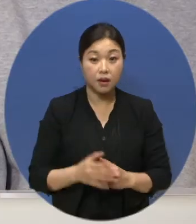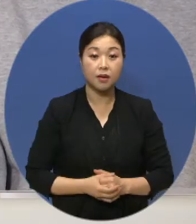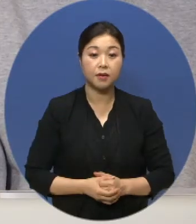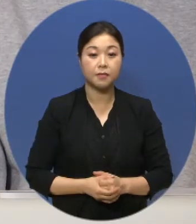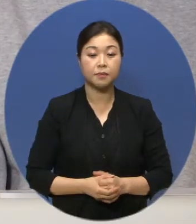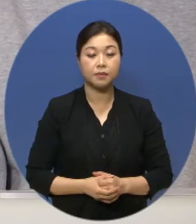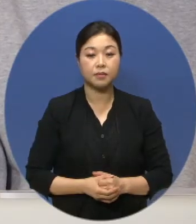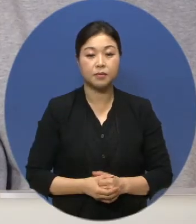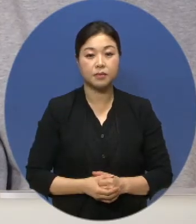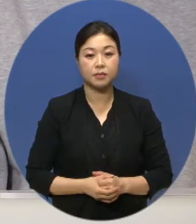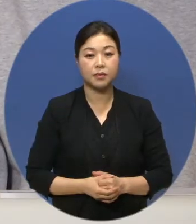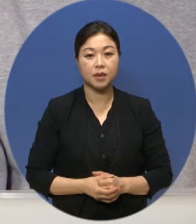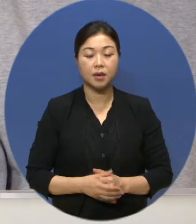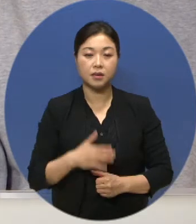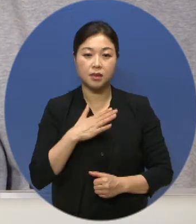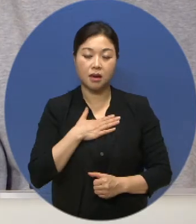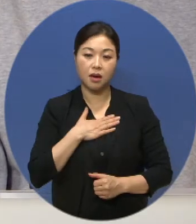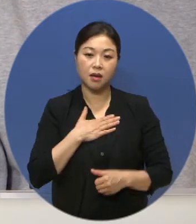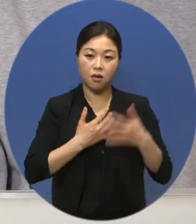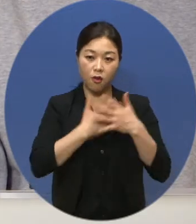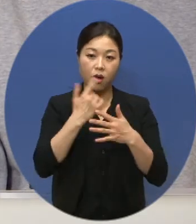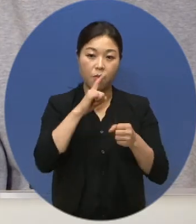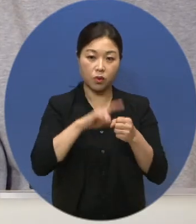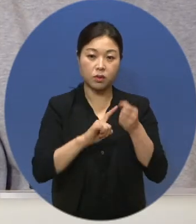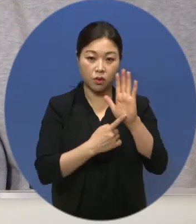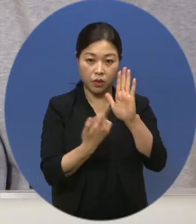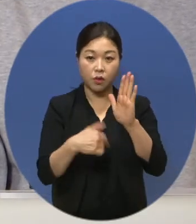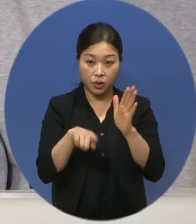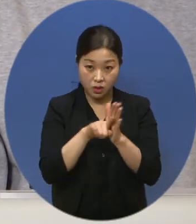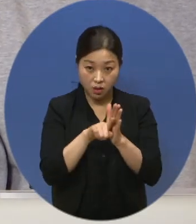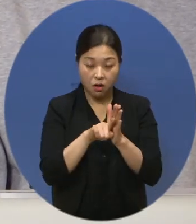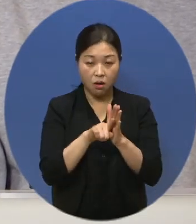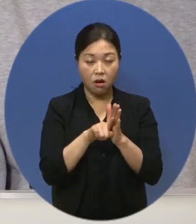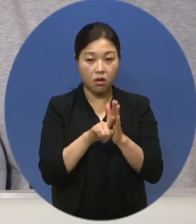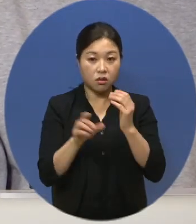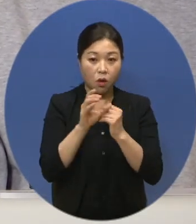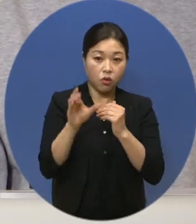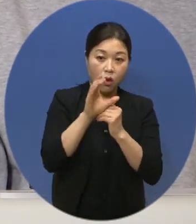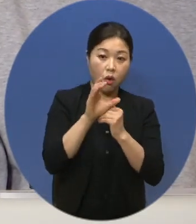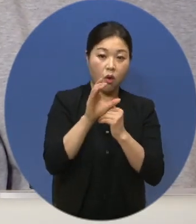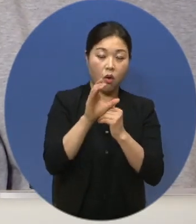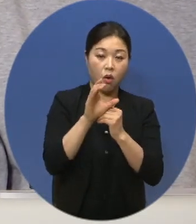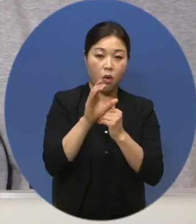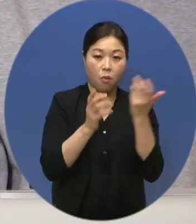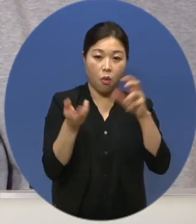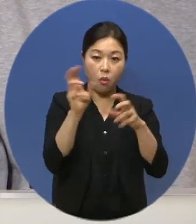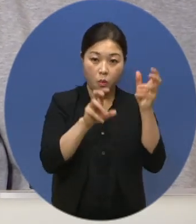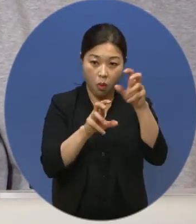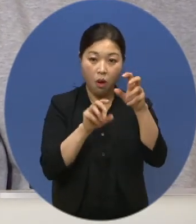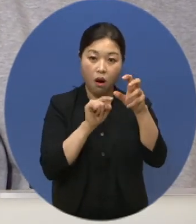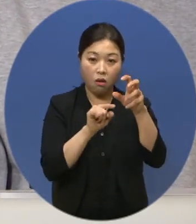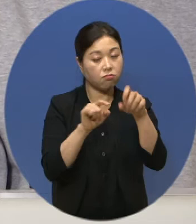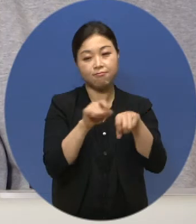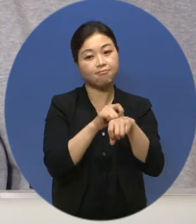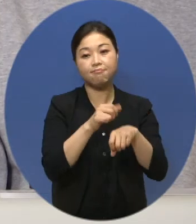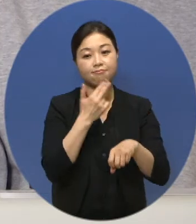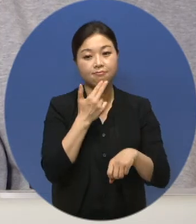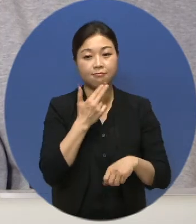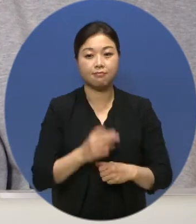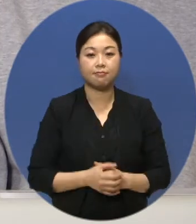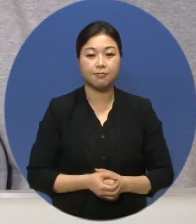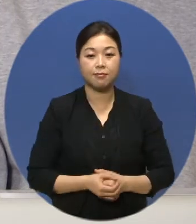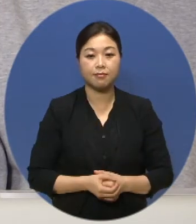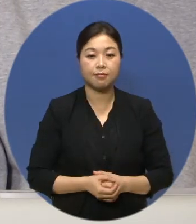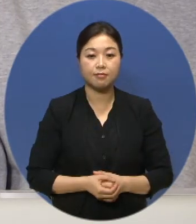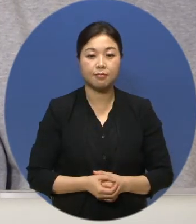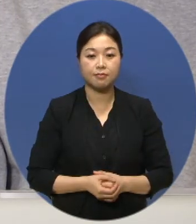사실은 제 메시지를 전달하기 위해서 뭔가 더 추가한 것은 특별히 없었던 것 같고요. 네.